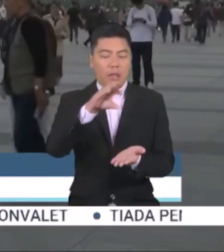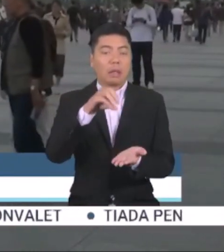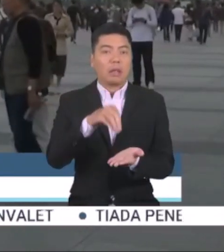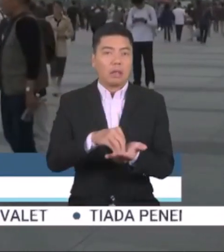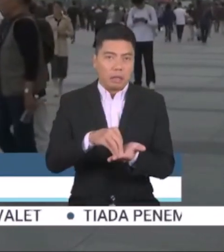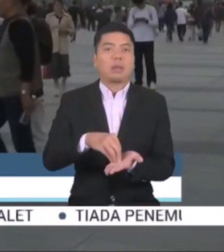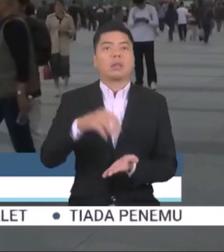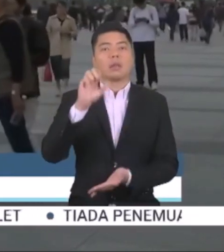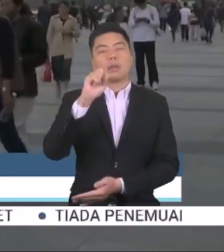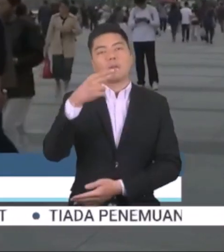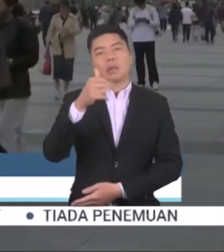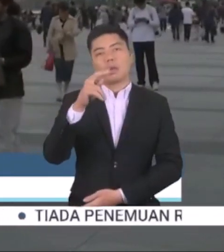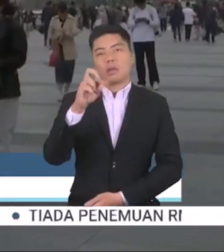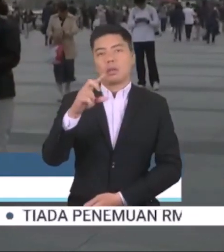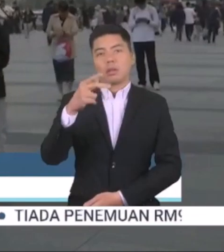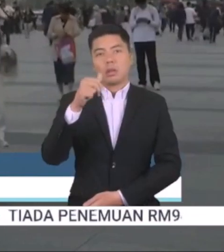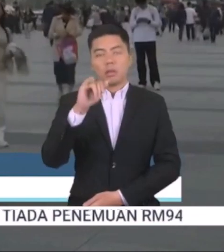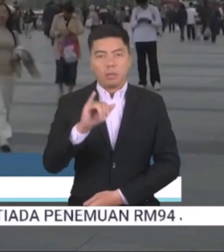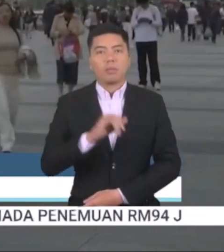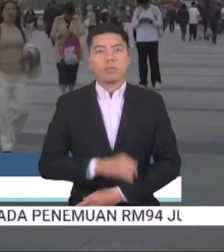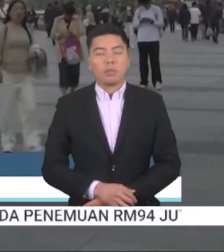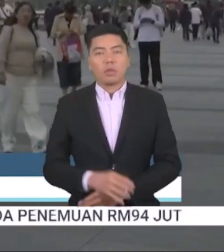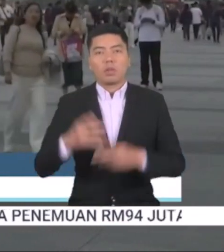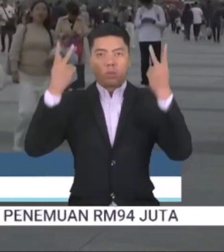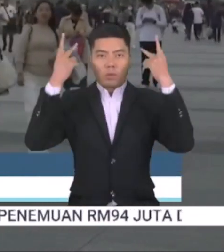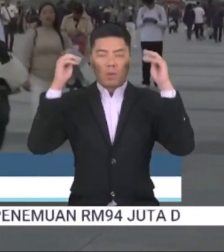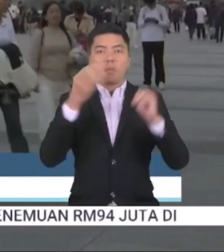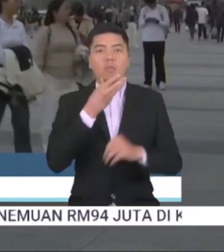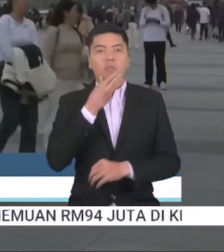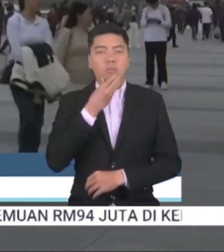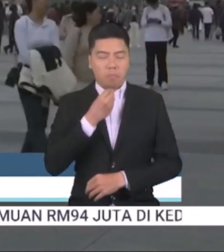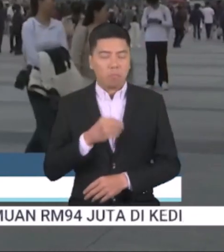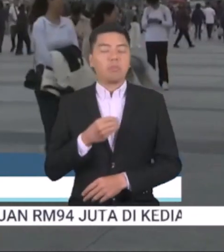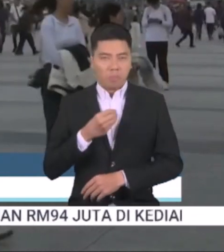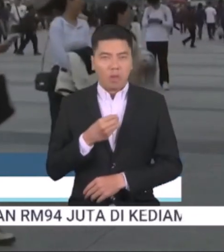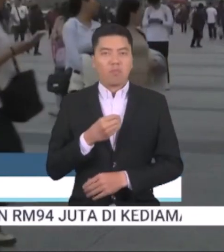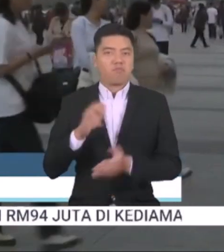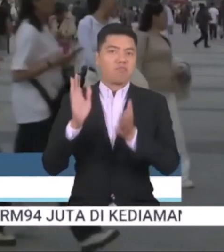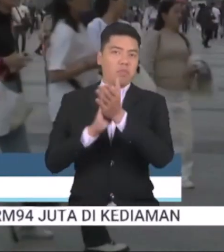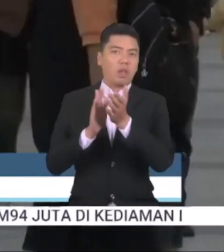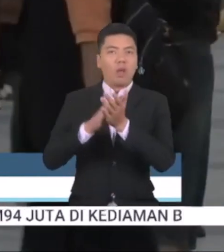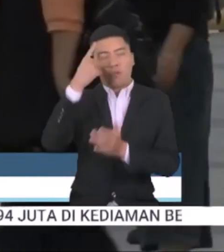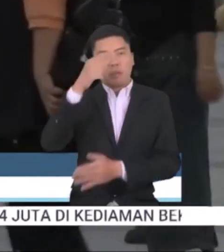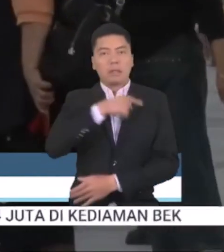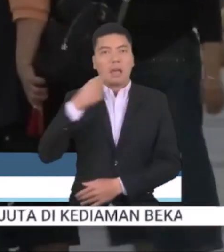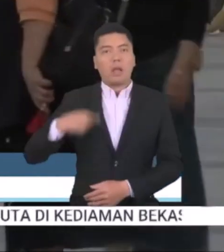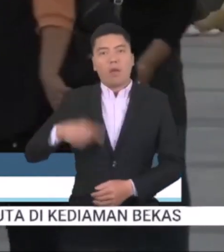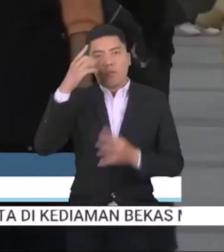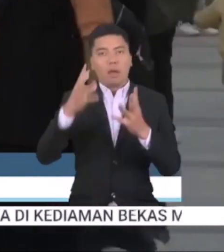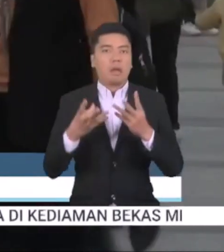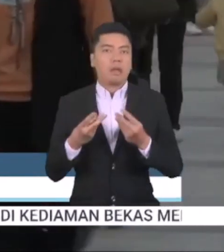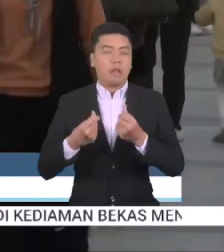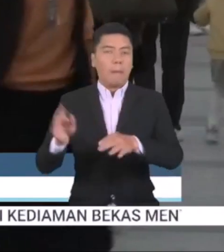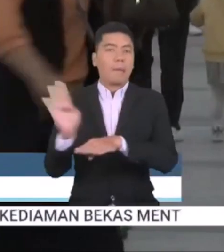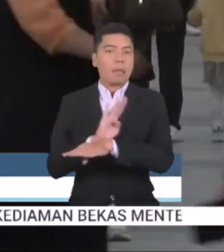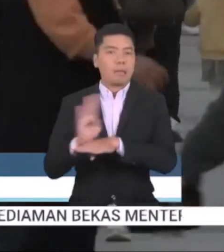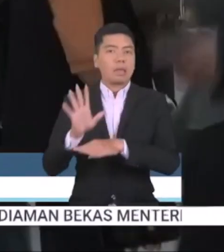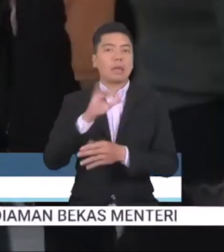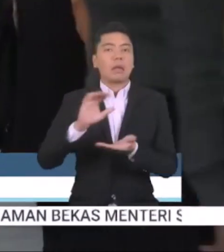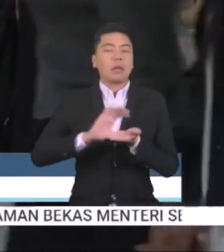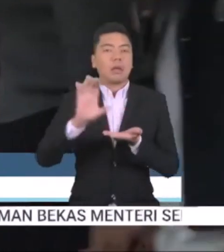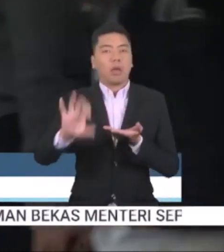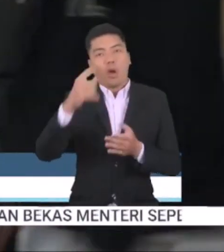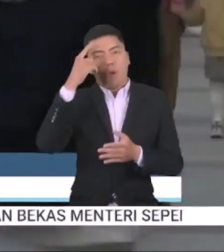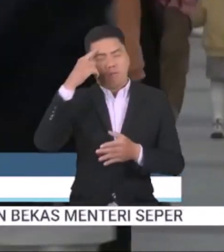CIIE ke-7 di Shanghai, Datuk Sri Anwar memuji polisi China dalam mempermudah urusan perdagangan serta